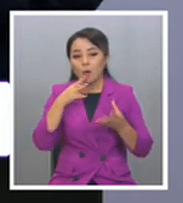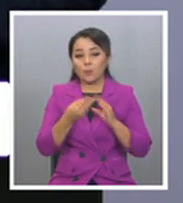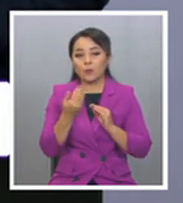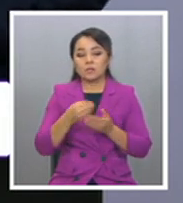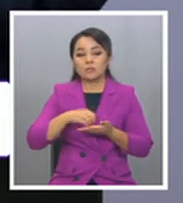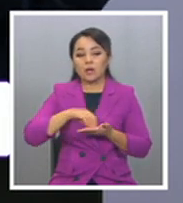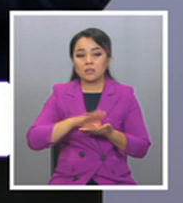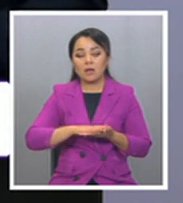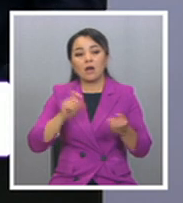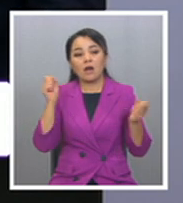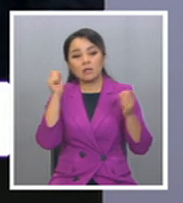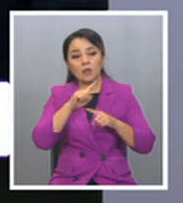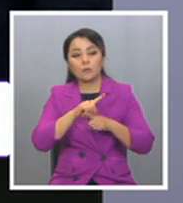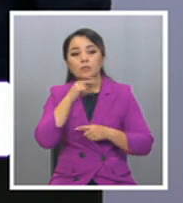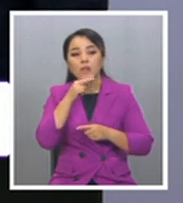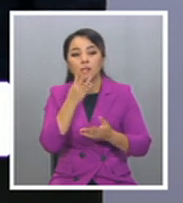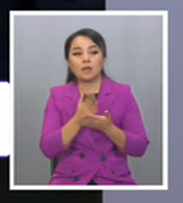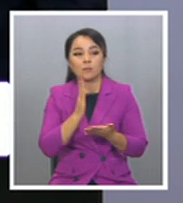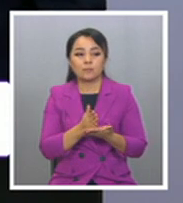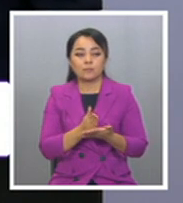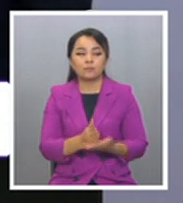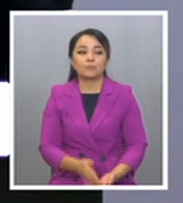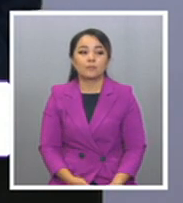мен анықтамаларына назар аударайық.